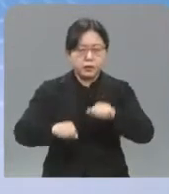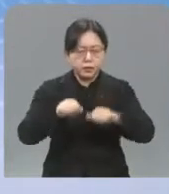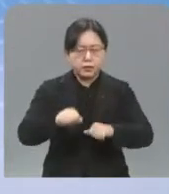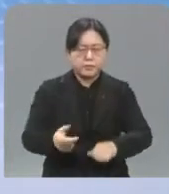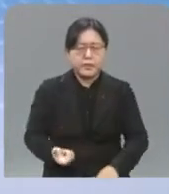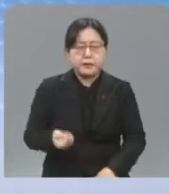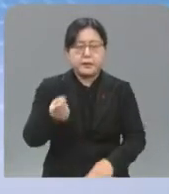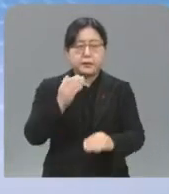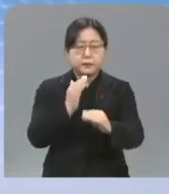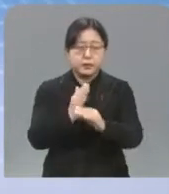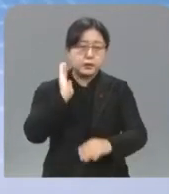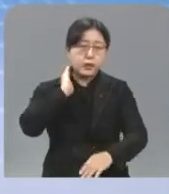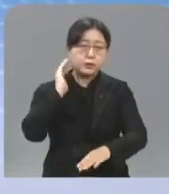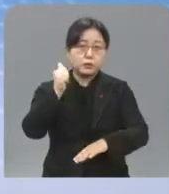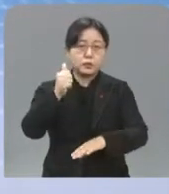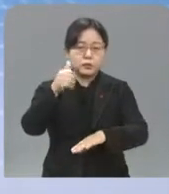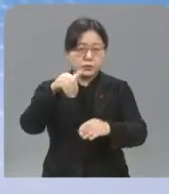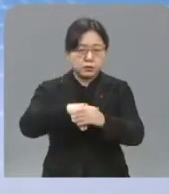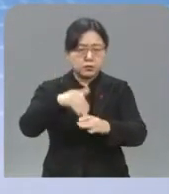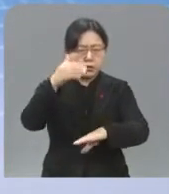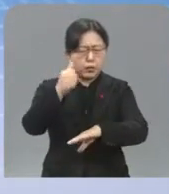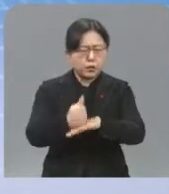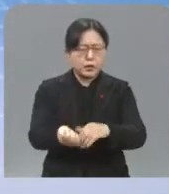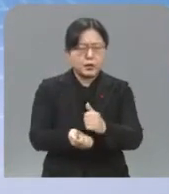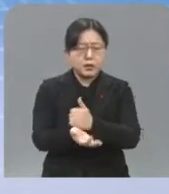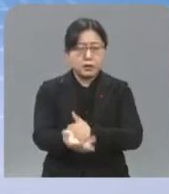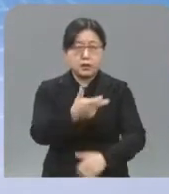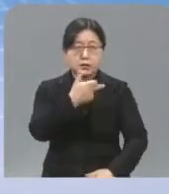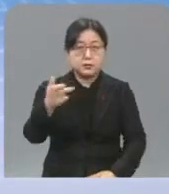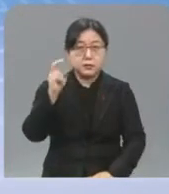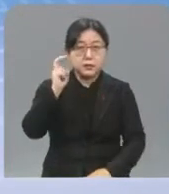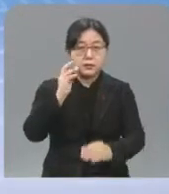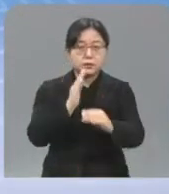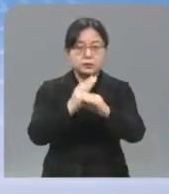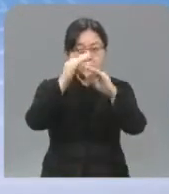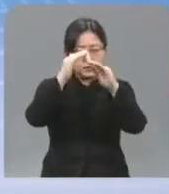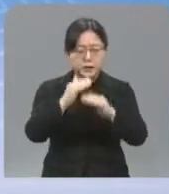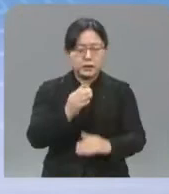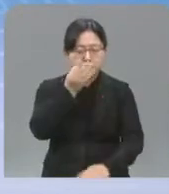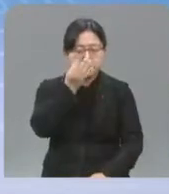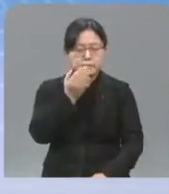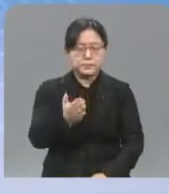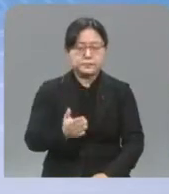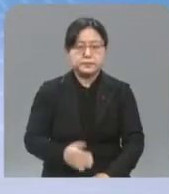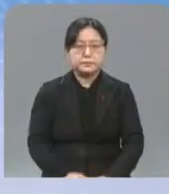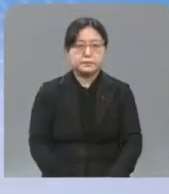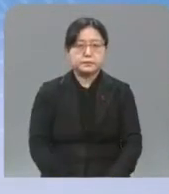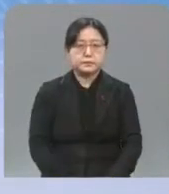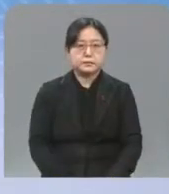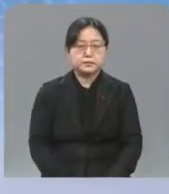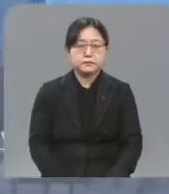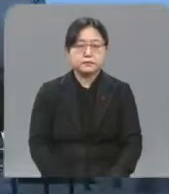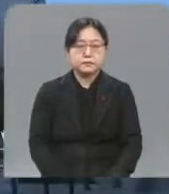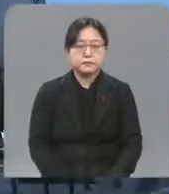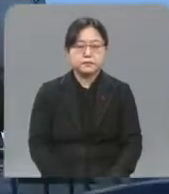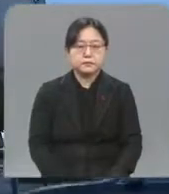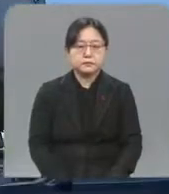있고 대선 결과에 따른 파장도 적지 않을 것으로 보입니다. 이성각 기자의 보도입니다.